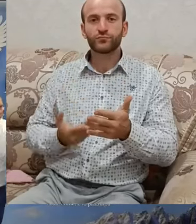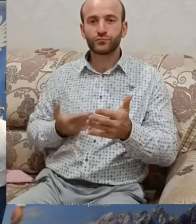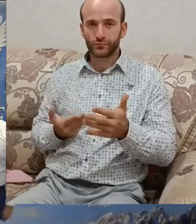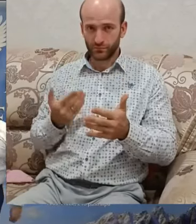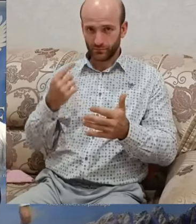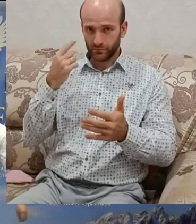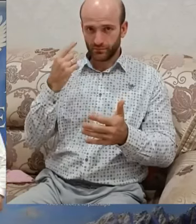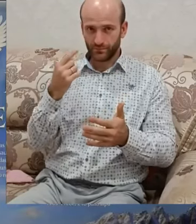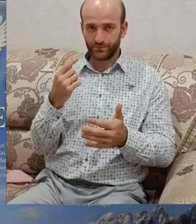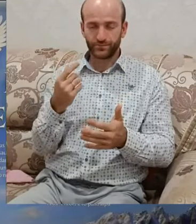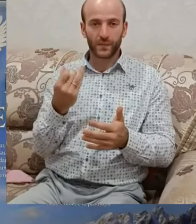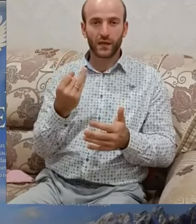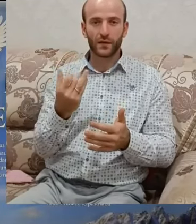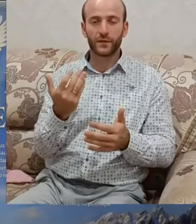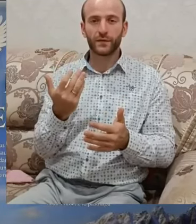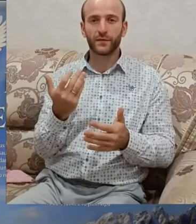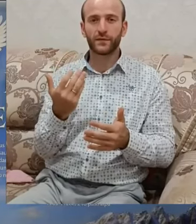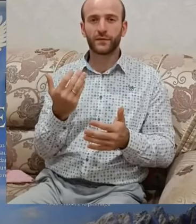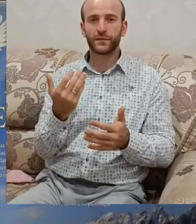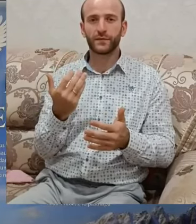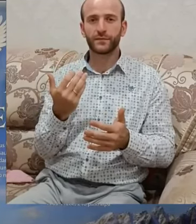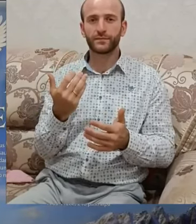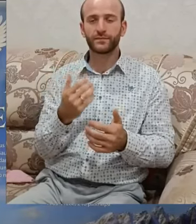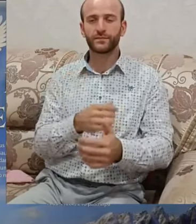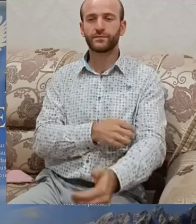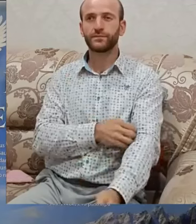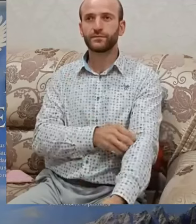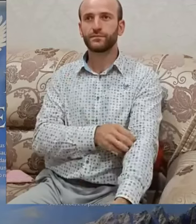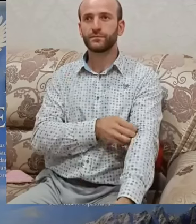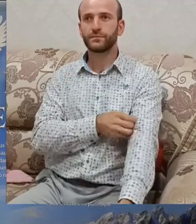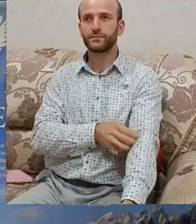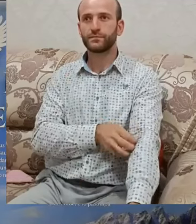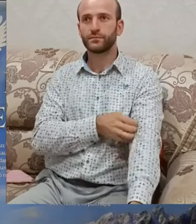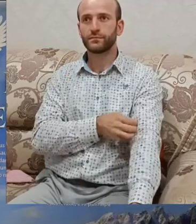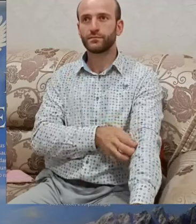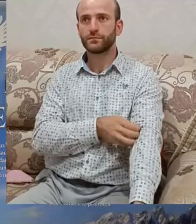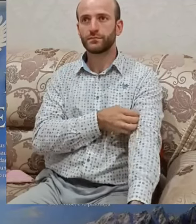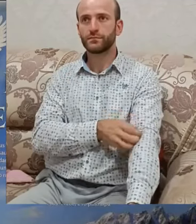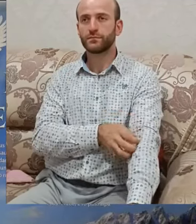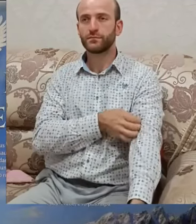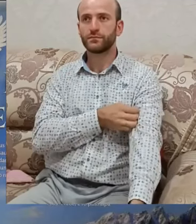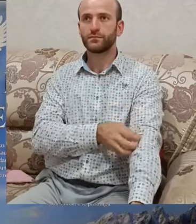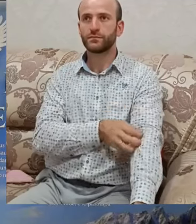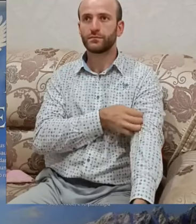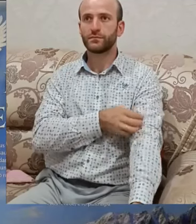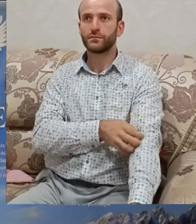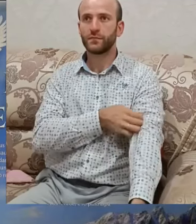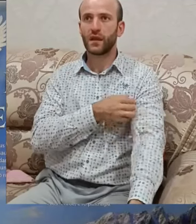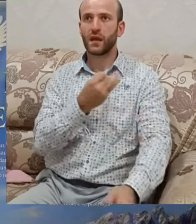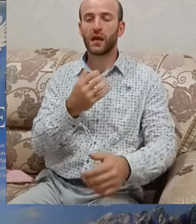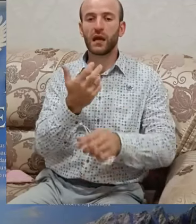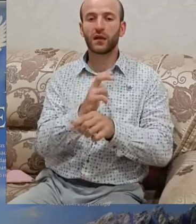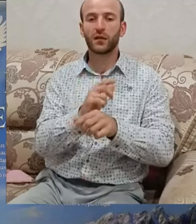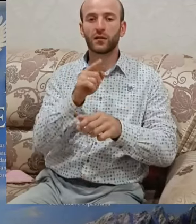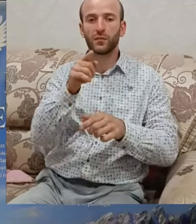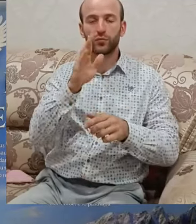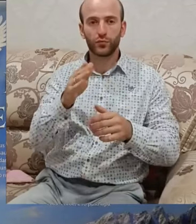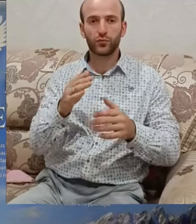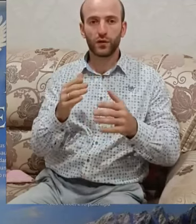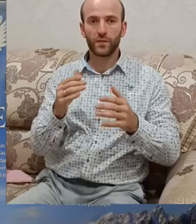Mūsų perkeitimo jėgai. Которая оканчивается в нашей силе перемены. Tai